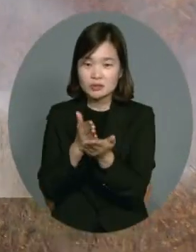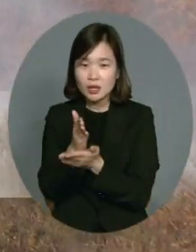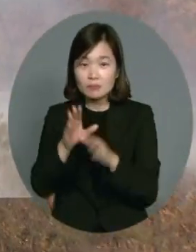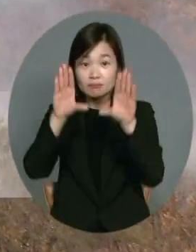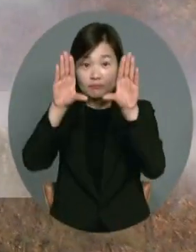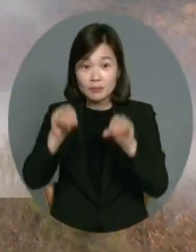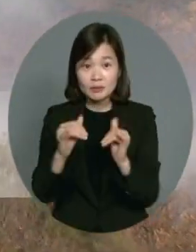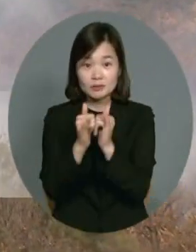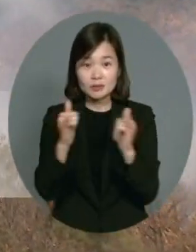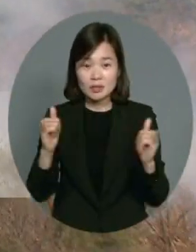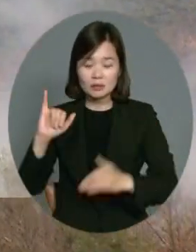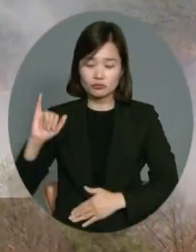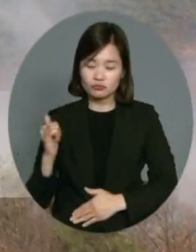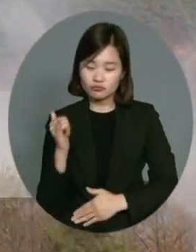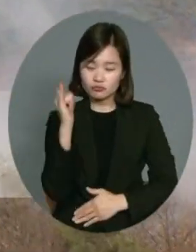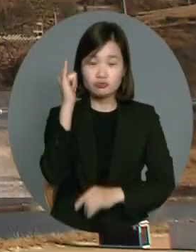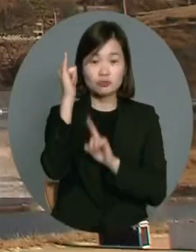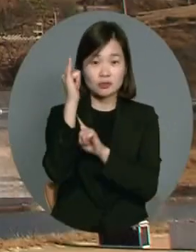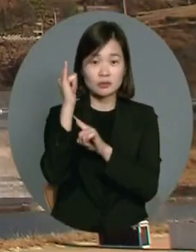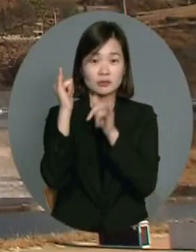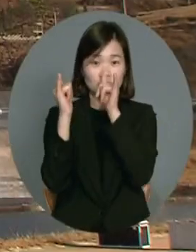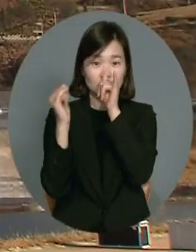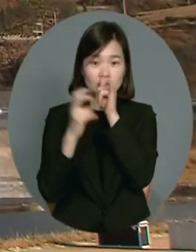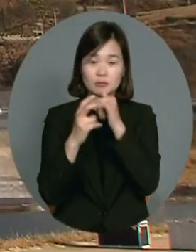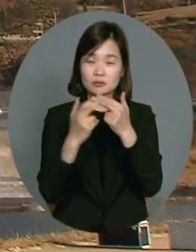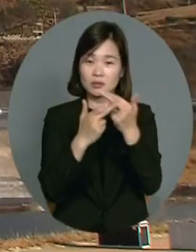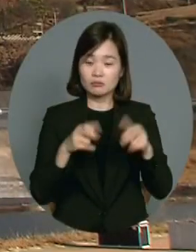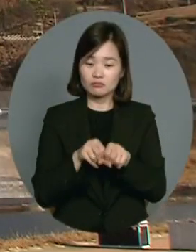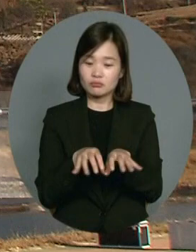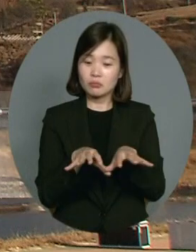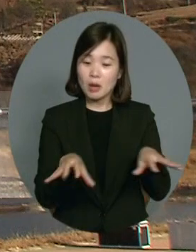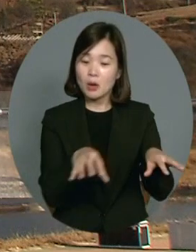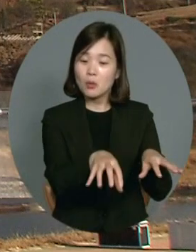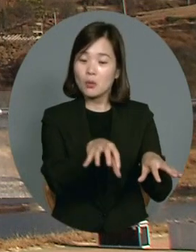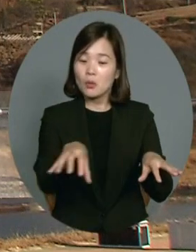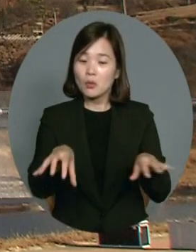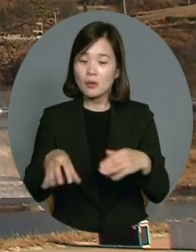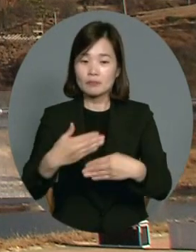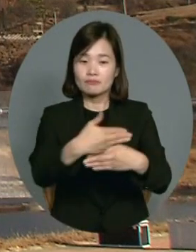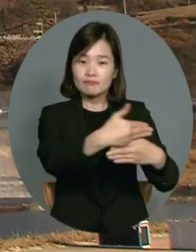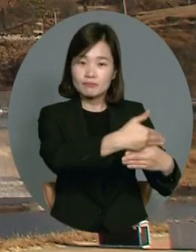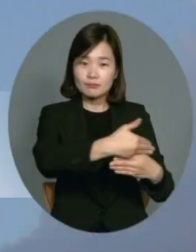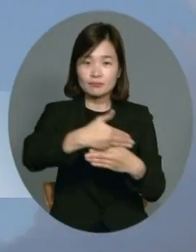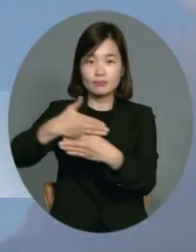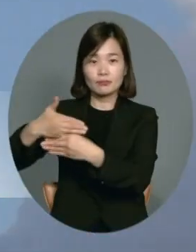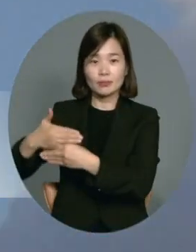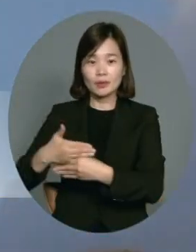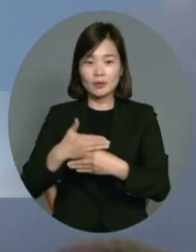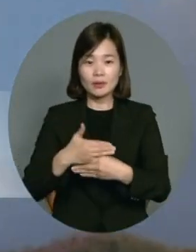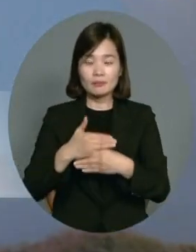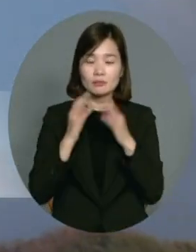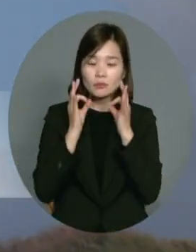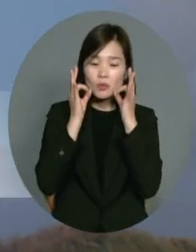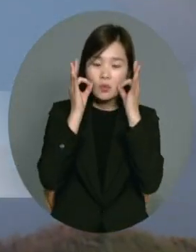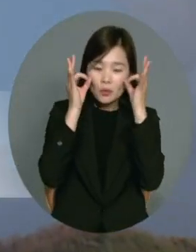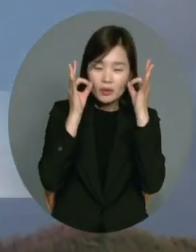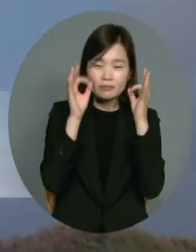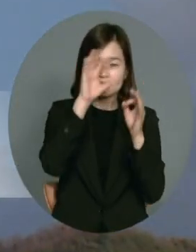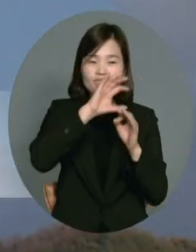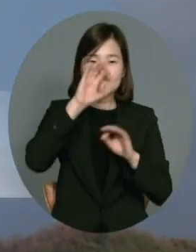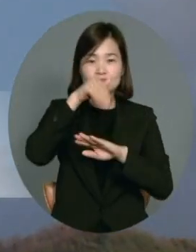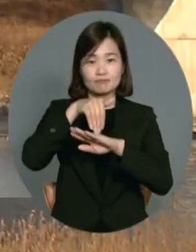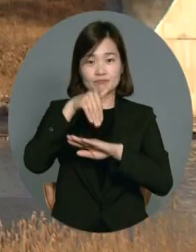진화대와 산불 진화 헬기가 투입되고 산불 확산 예상 지역에 방화선을 구축하는 등의 진화 전과정을